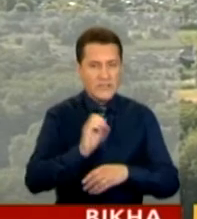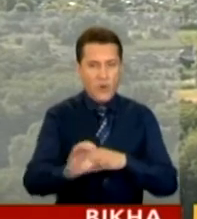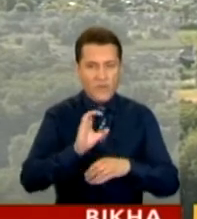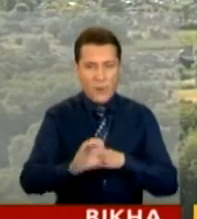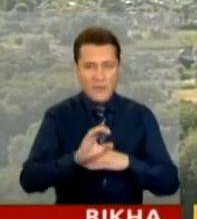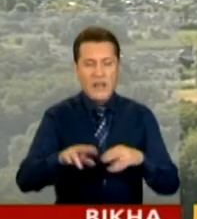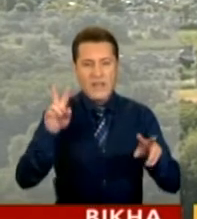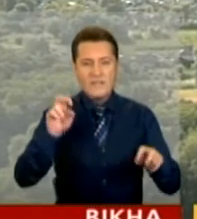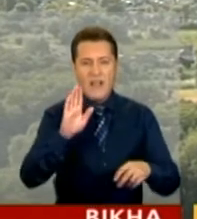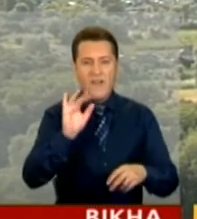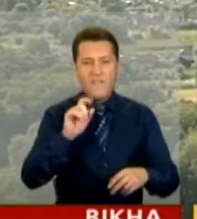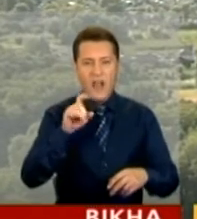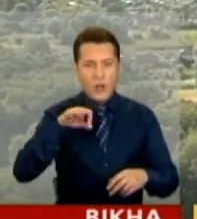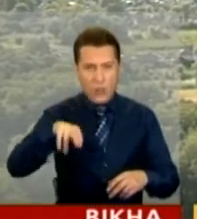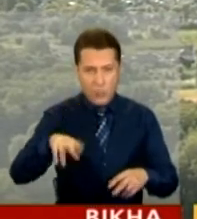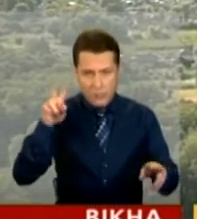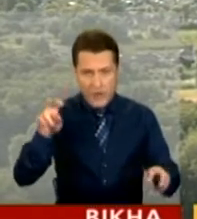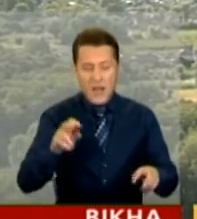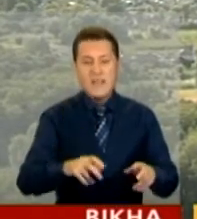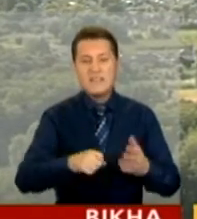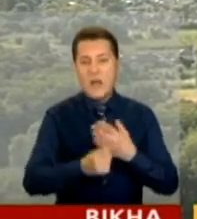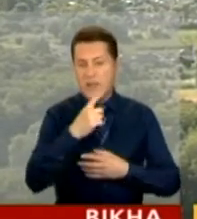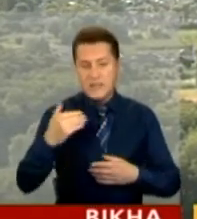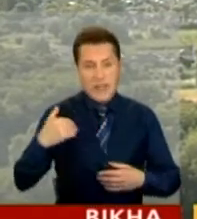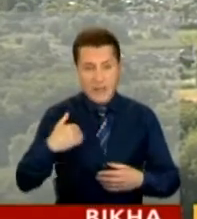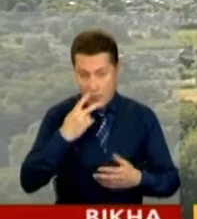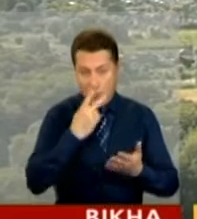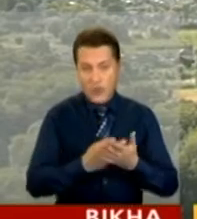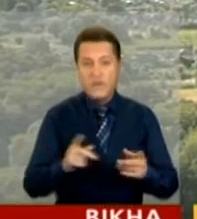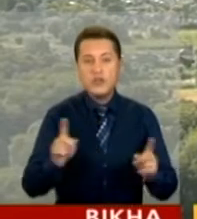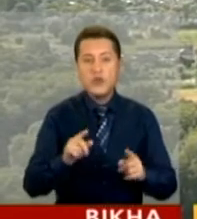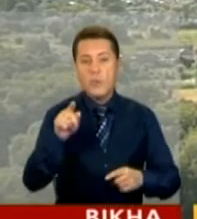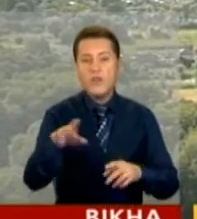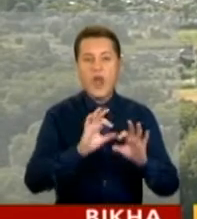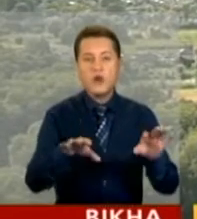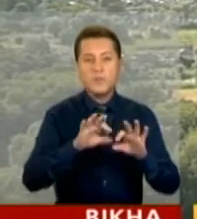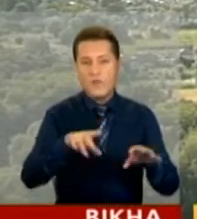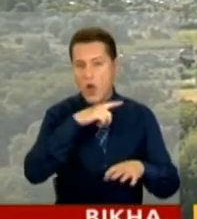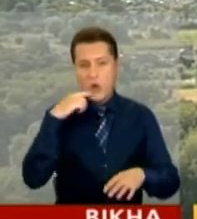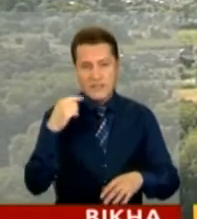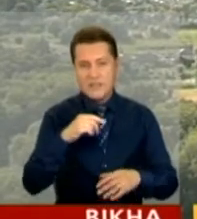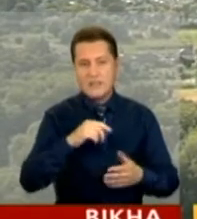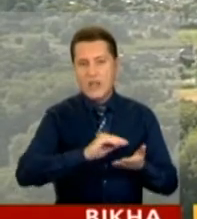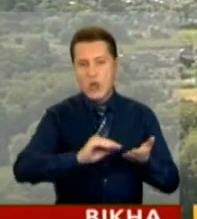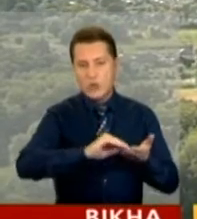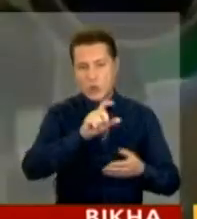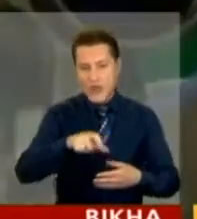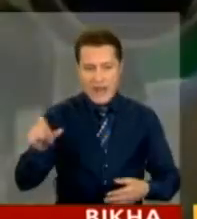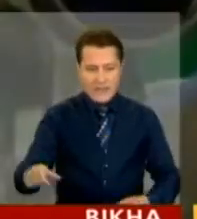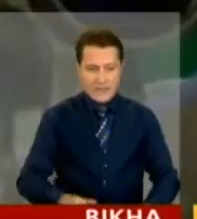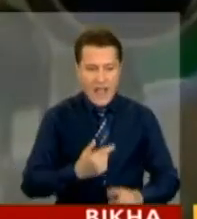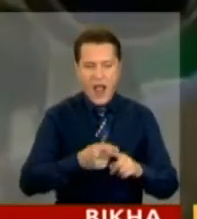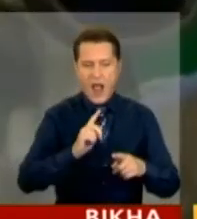називається «Вихлоп». З'явилася вона нещодавно і прошу подивитися, що про неї розповідають російські журналісти.